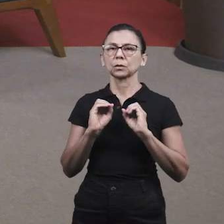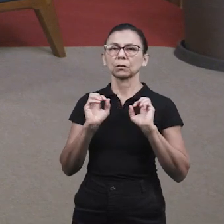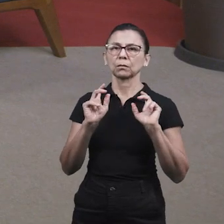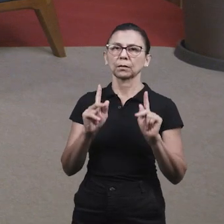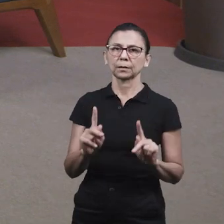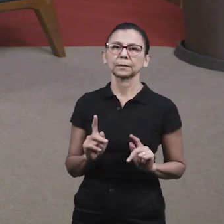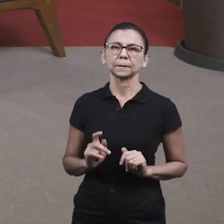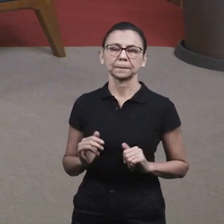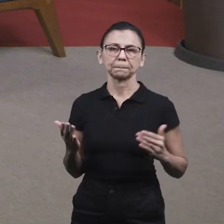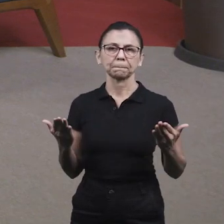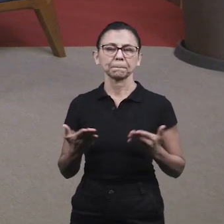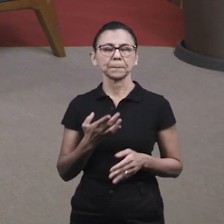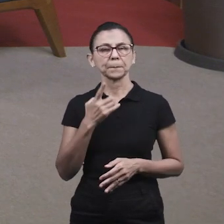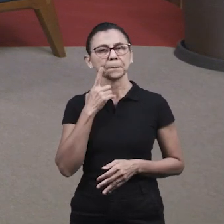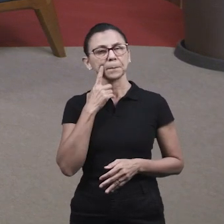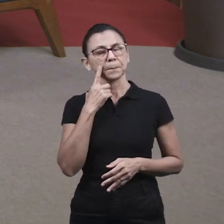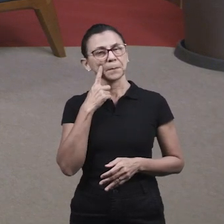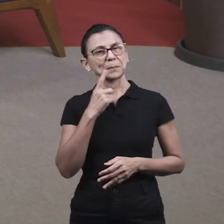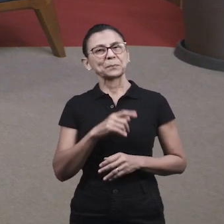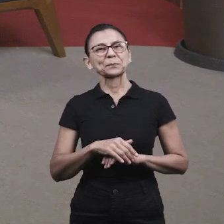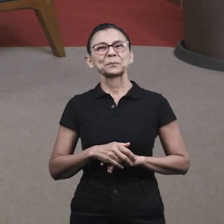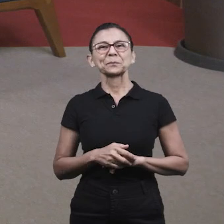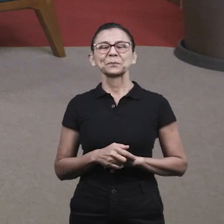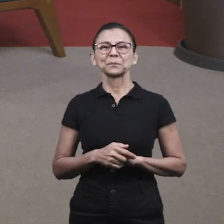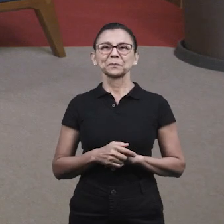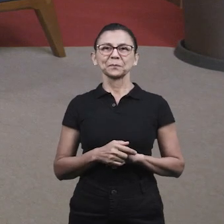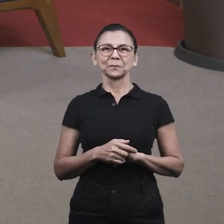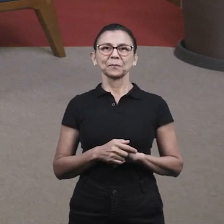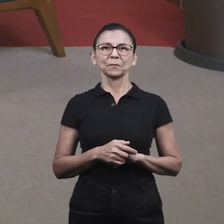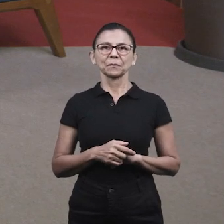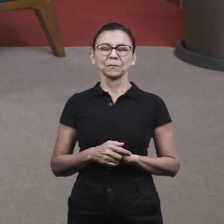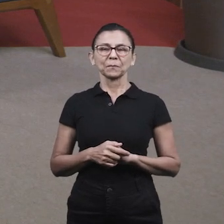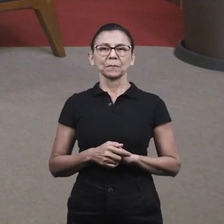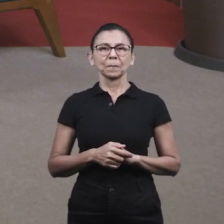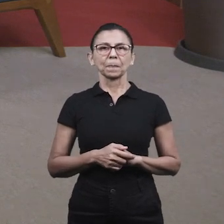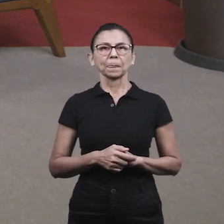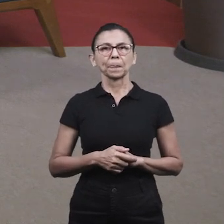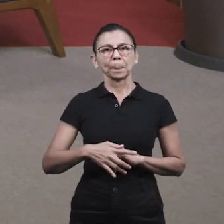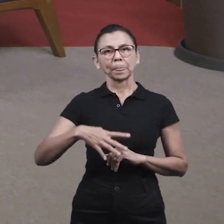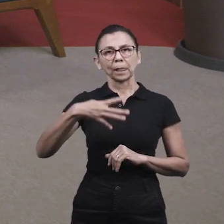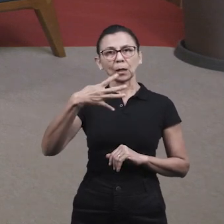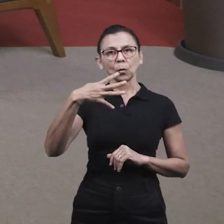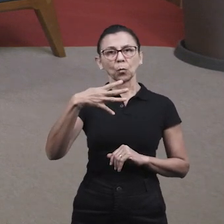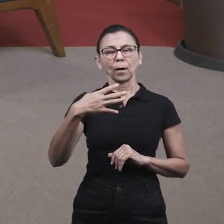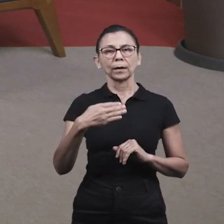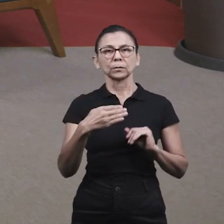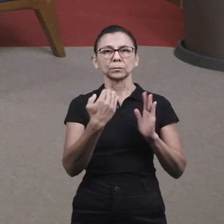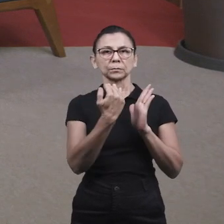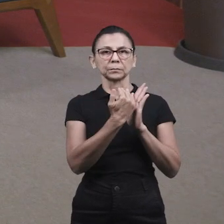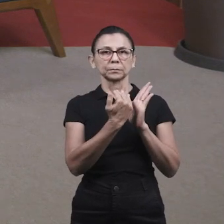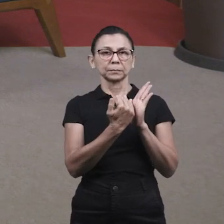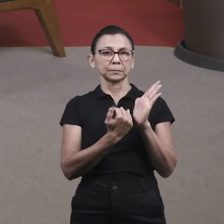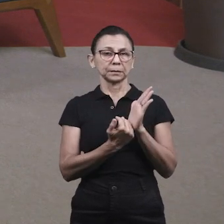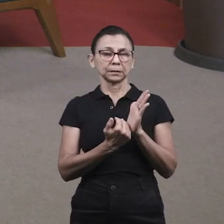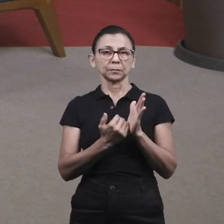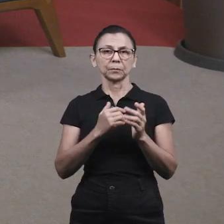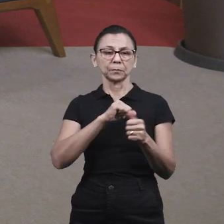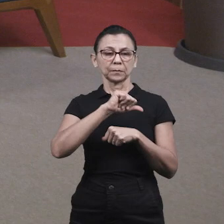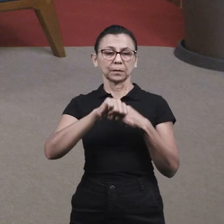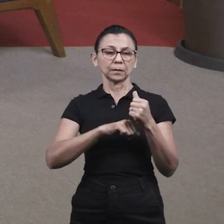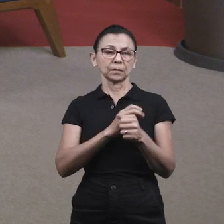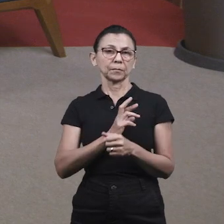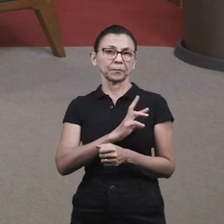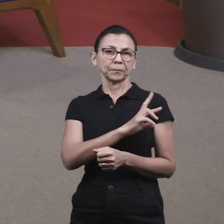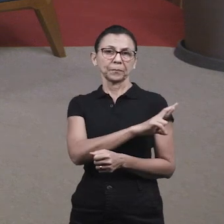de venir à Dieu sinon à travers ce chemin. Personne. Donc c'est catégorique la parole de Dieu là-dessus. Très bien. Nous allons